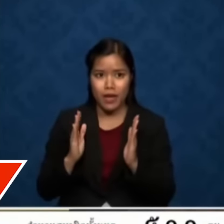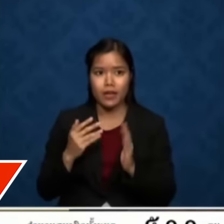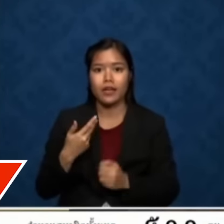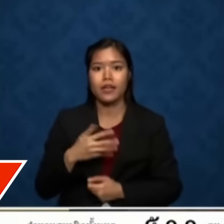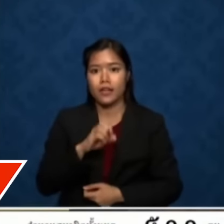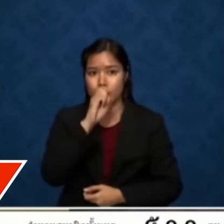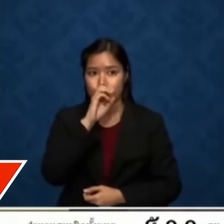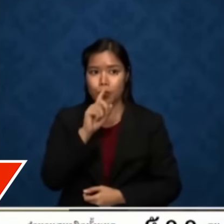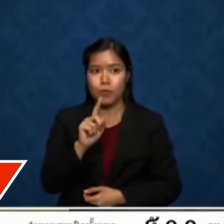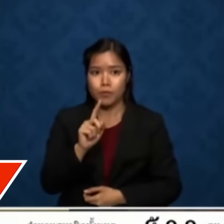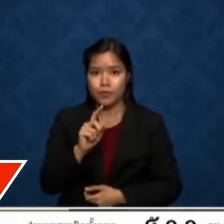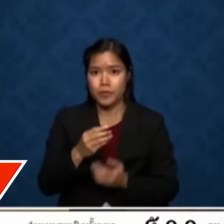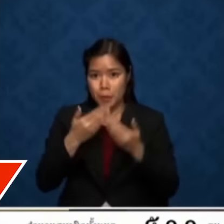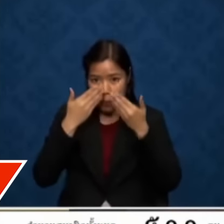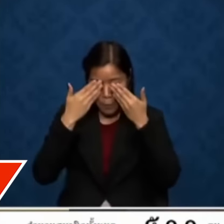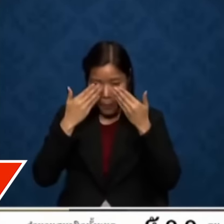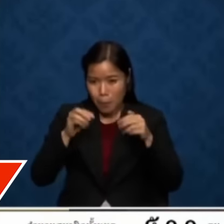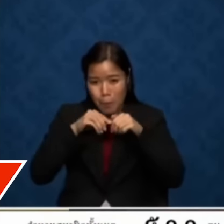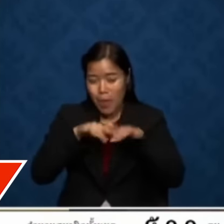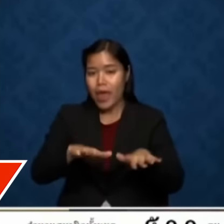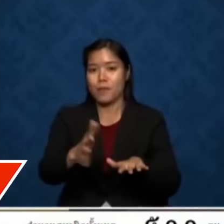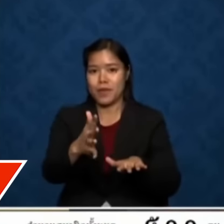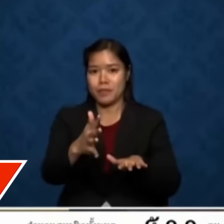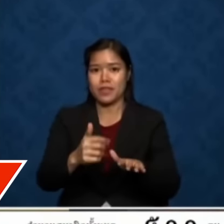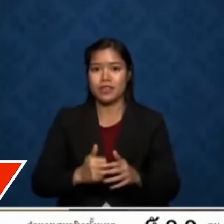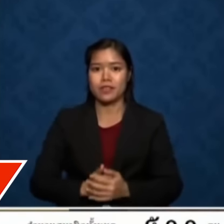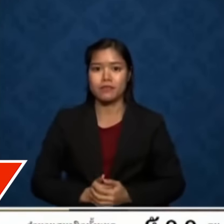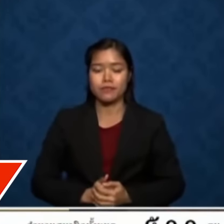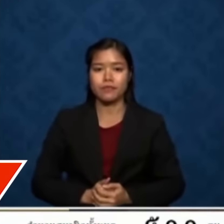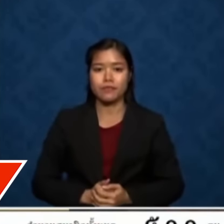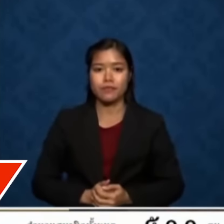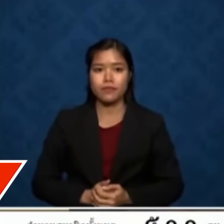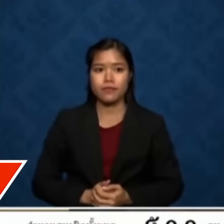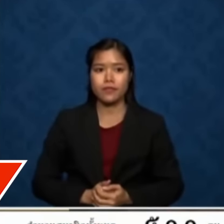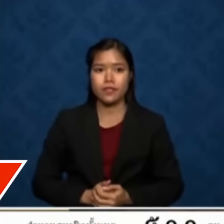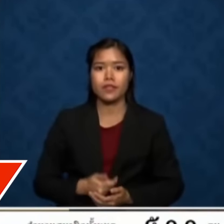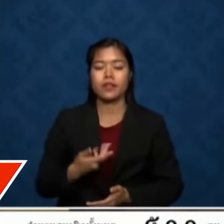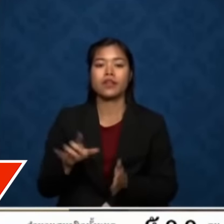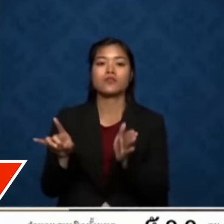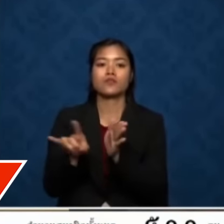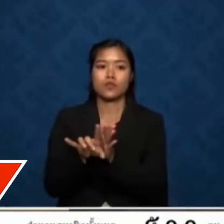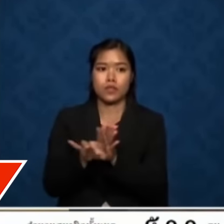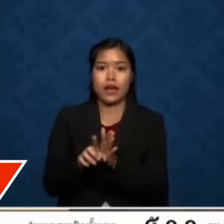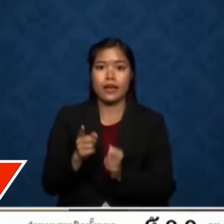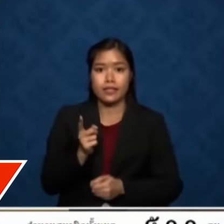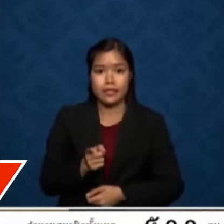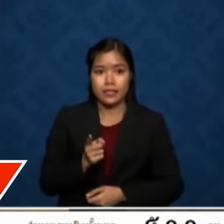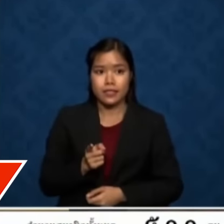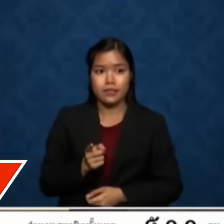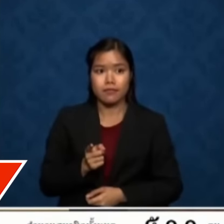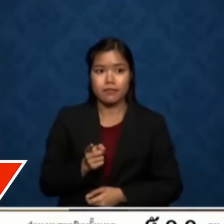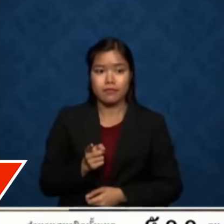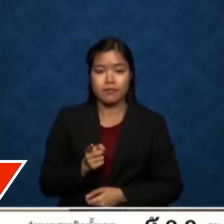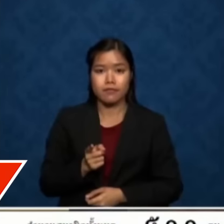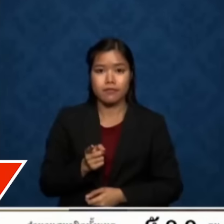าจะไม่ได้ไปเปิดเผยอะไรถ้าไม่ได้รับความยินยอมนะครับในส่วนสุดท้ายแล้วครับจริงๆท่านประธานครับ